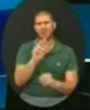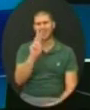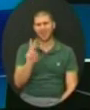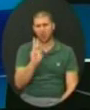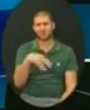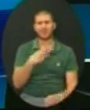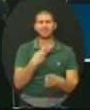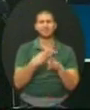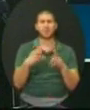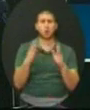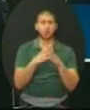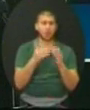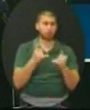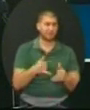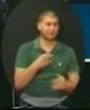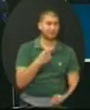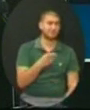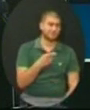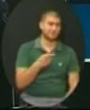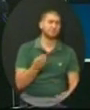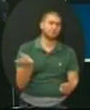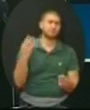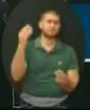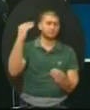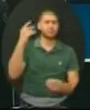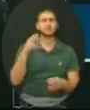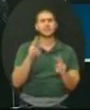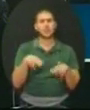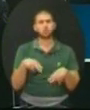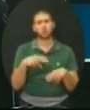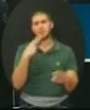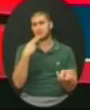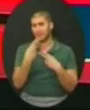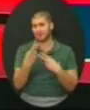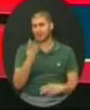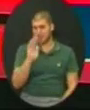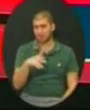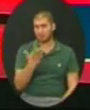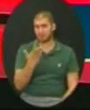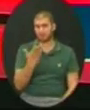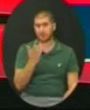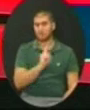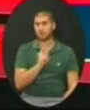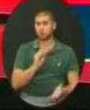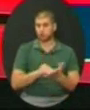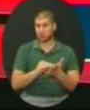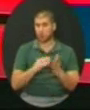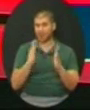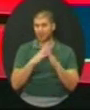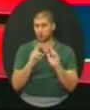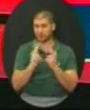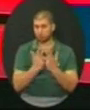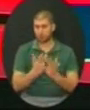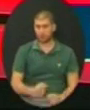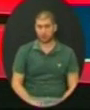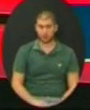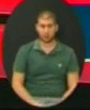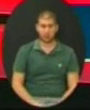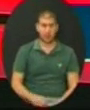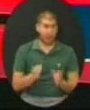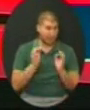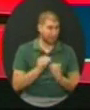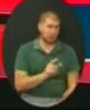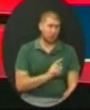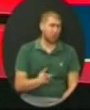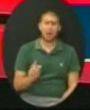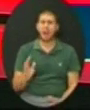לדיור וכל הדברים האלה. עכשיו האיגוח. כן, אז יש גם מענה למי שזקוקים לדיור ציבורי? לא אמיתי. לא אמיתי.